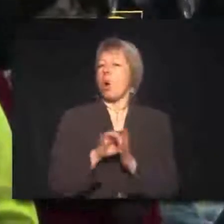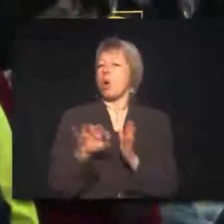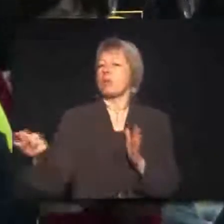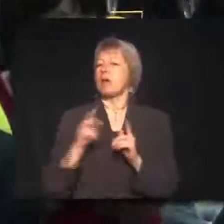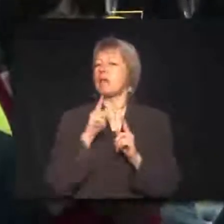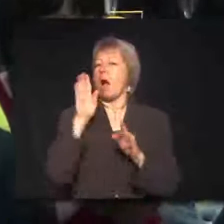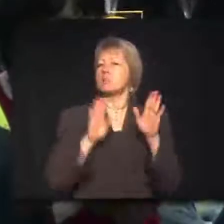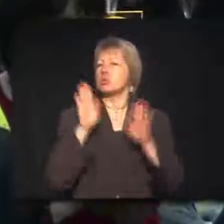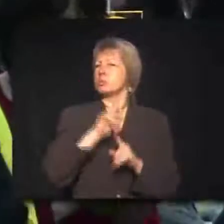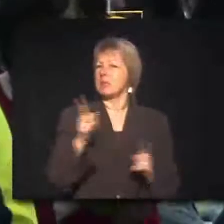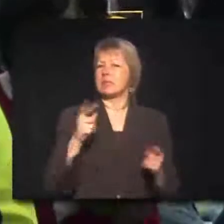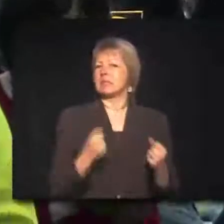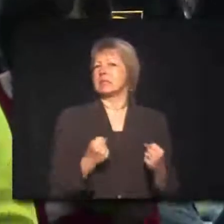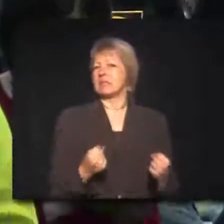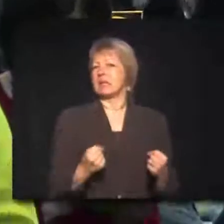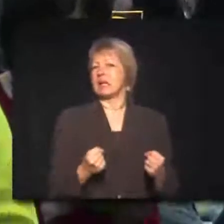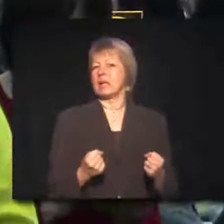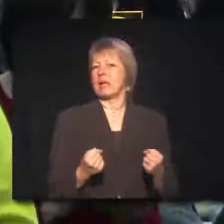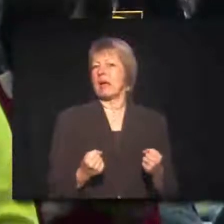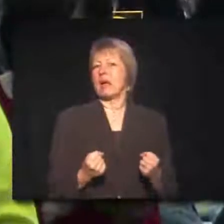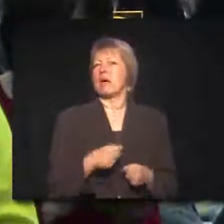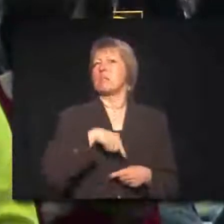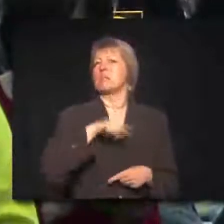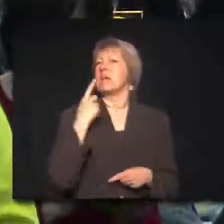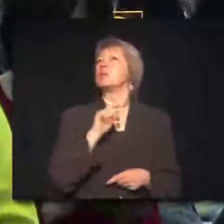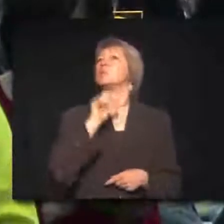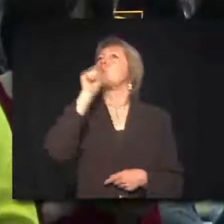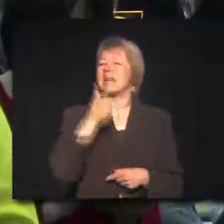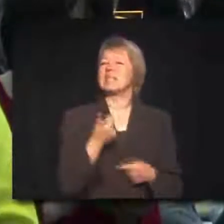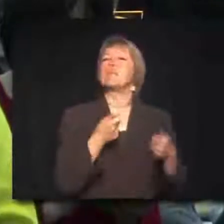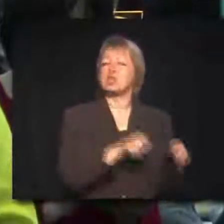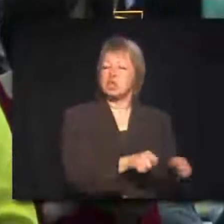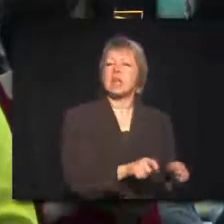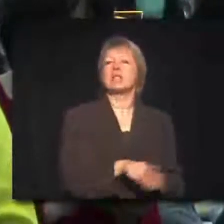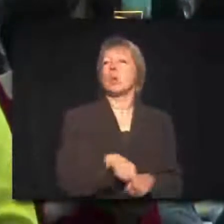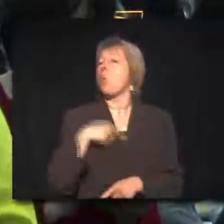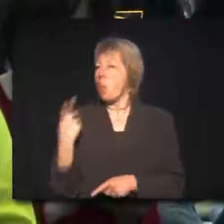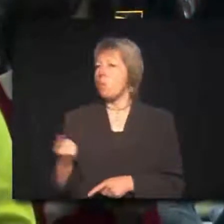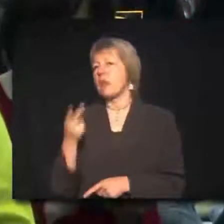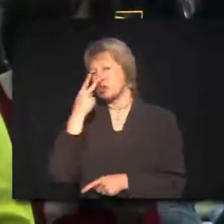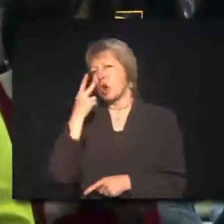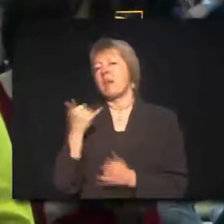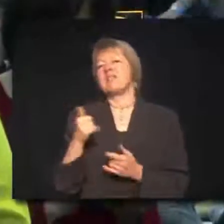lasst uns das erstmal beschließen und es uns danach sicher machen das finde ich ist unverantwortlich